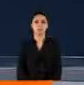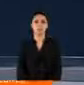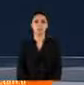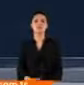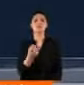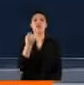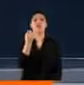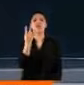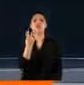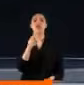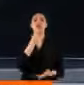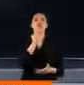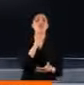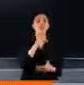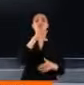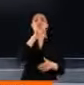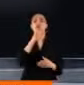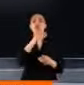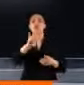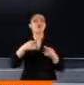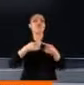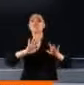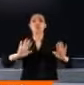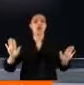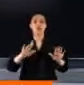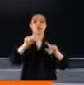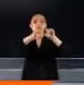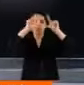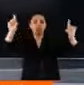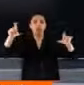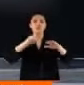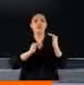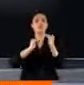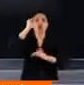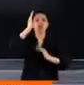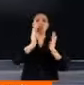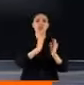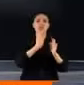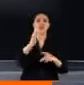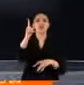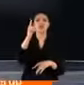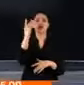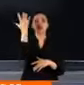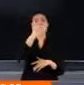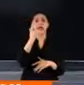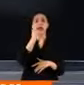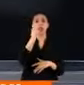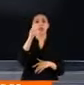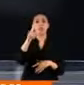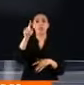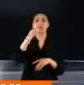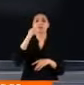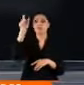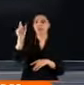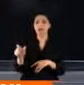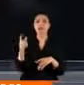Virüs genç yaşlı çocuk ayırt etmiyor, görüyorsunuz artık. Vaka tablosundaki artış da devam ediyor. Karabüklü Zehra Taraş'ın testi de pozitif